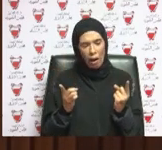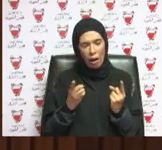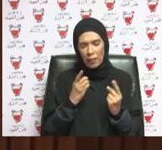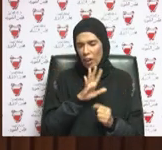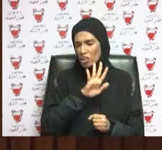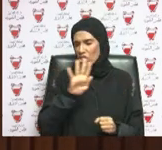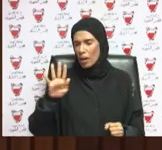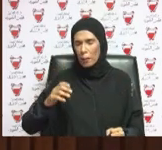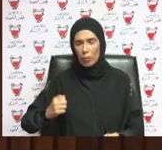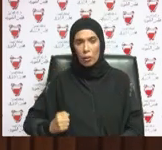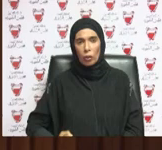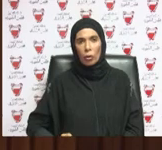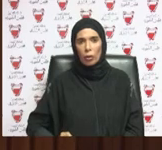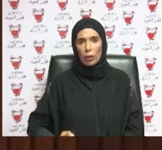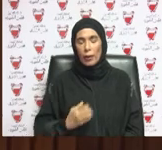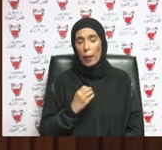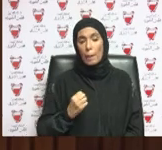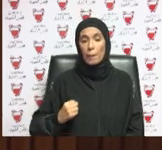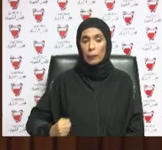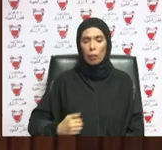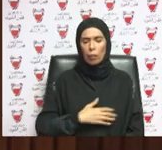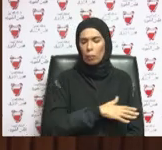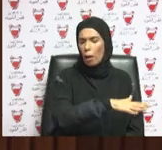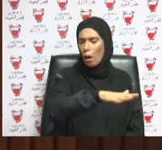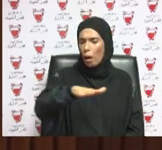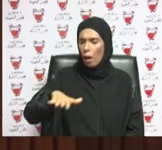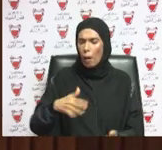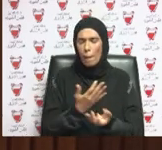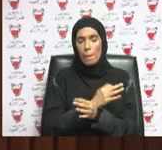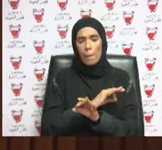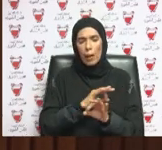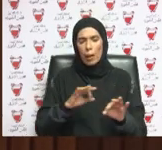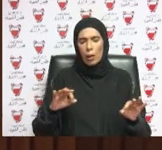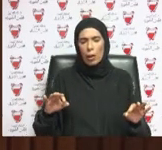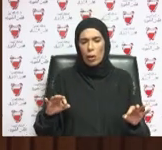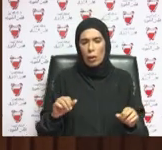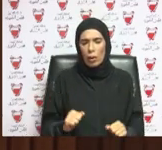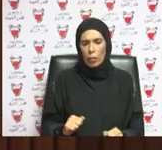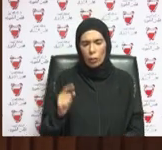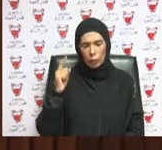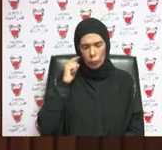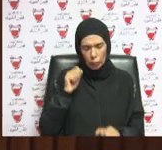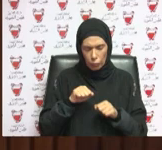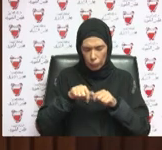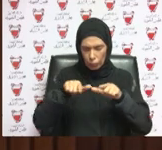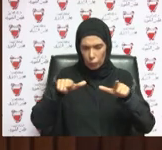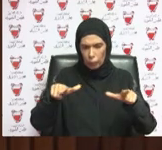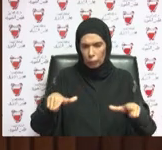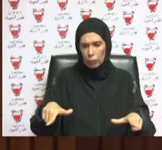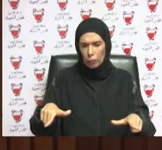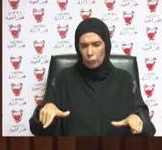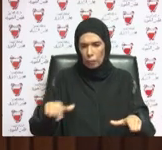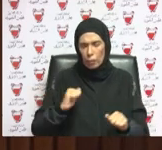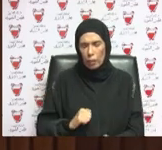جميعاً. نحن أبناء البحرين قاطبة، فقد نمي على علمنا خبر التحاق سمو الأمير خليفة